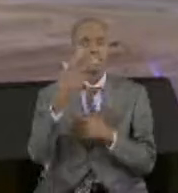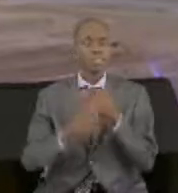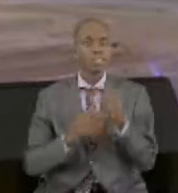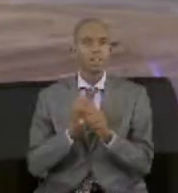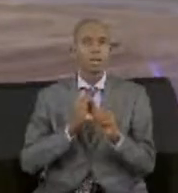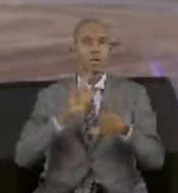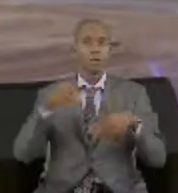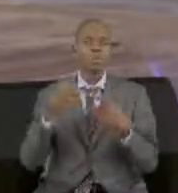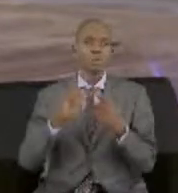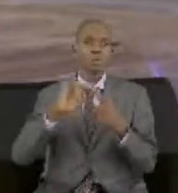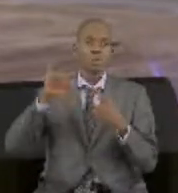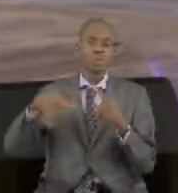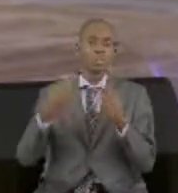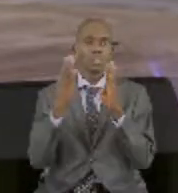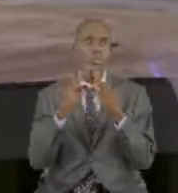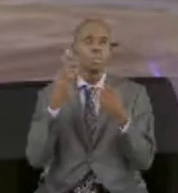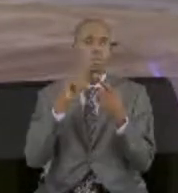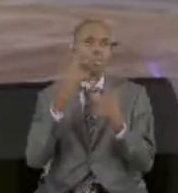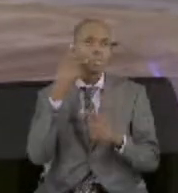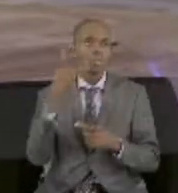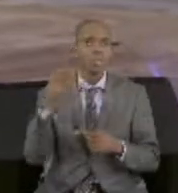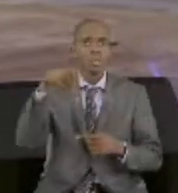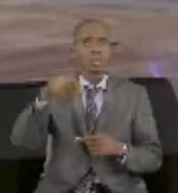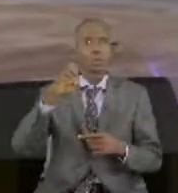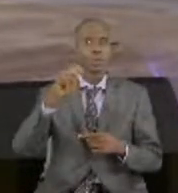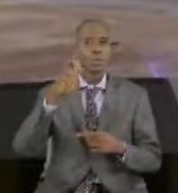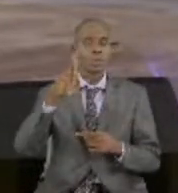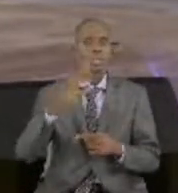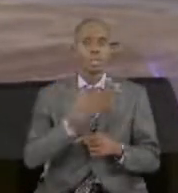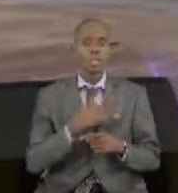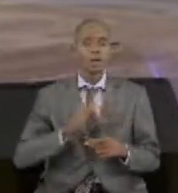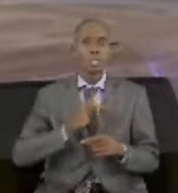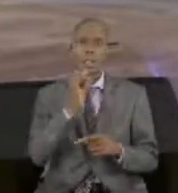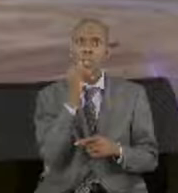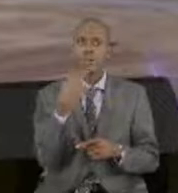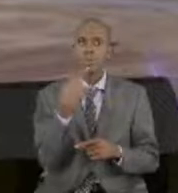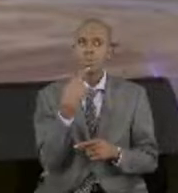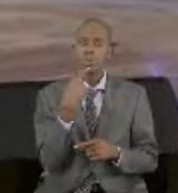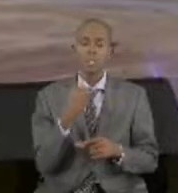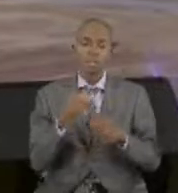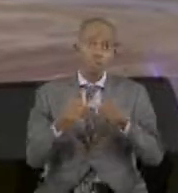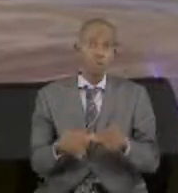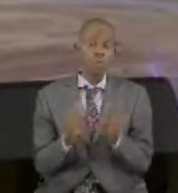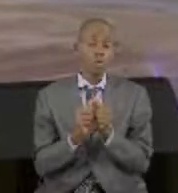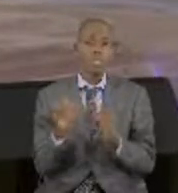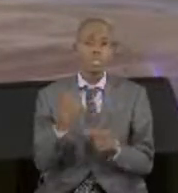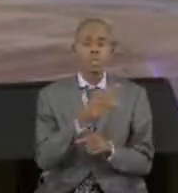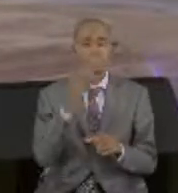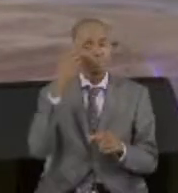Jérusalem pour faire la connaissance de Céphas, et je demeurai 15 jours chez lui. Verset